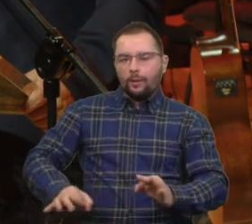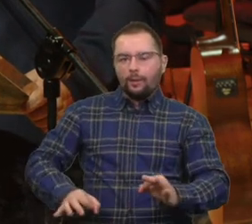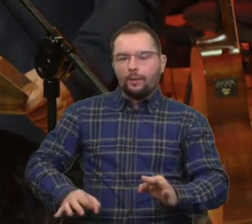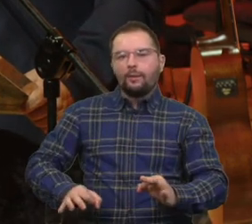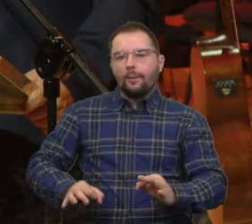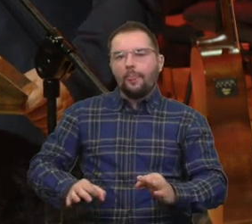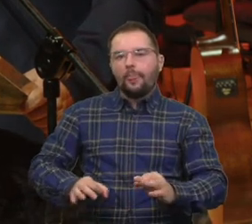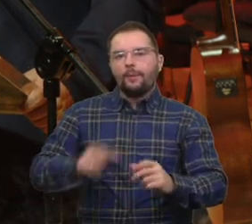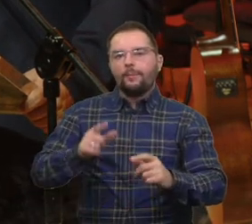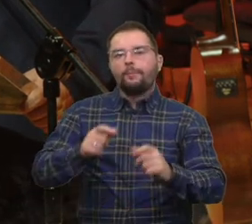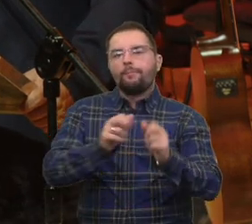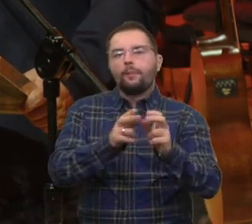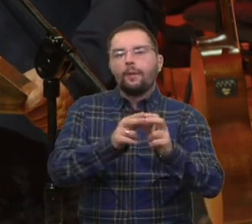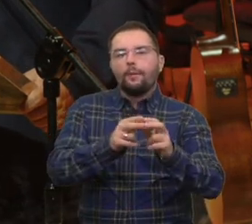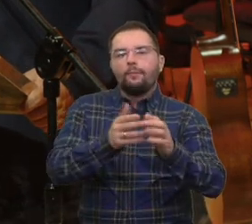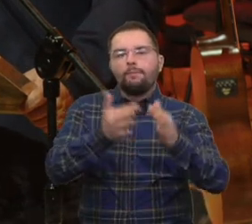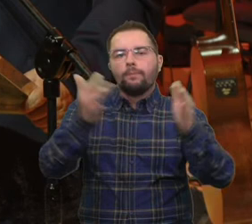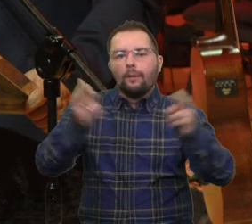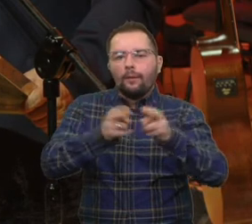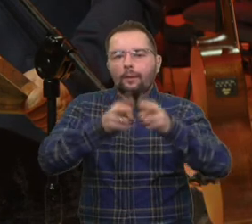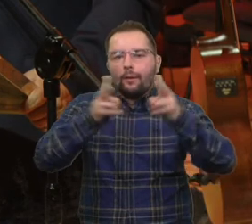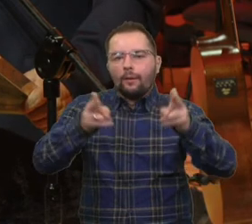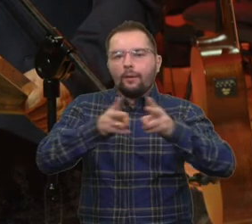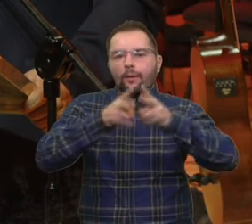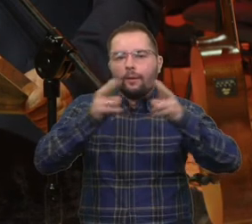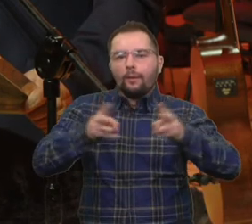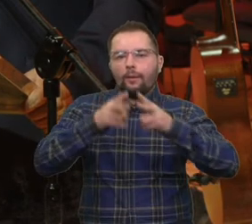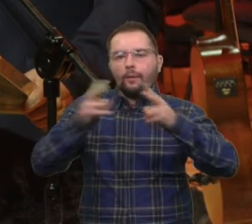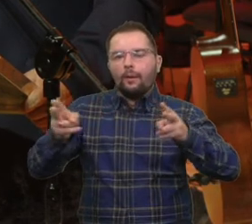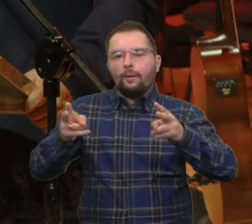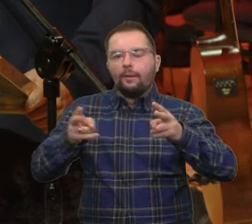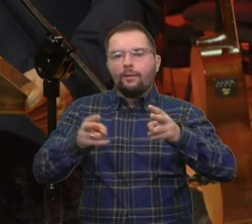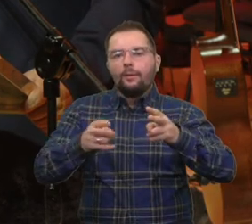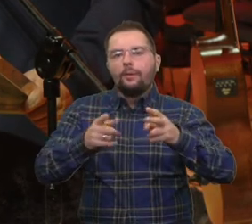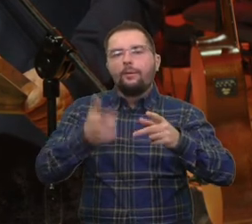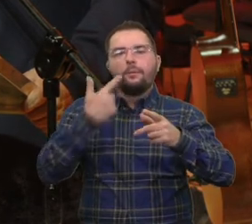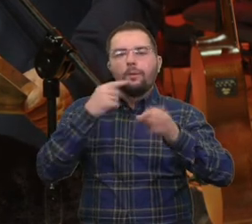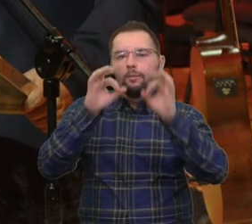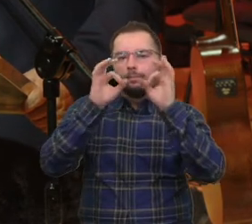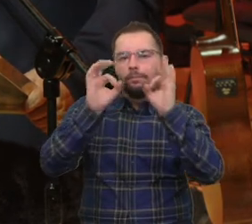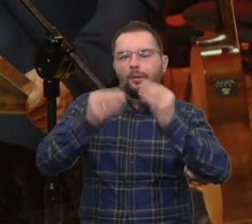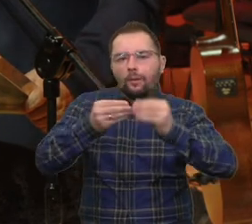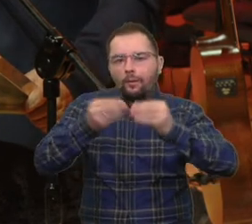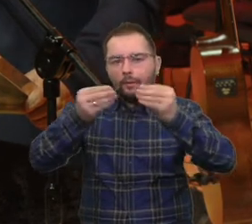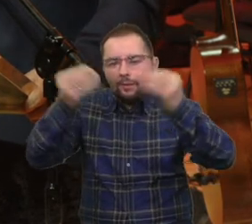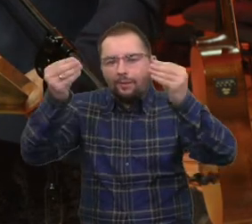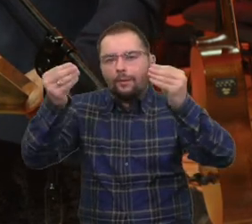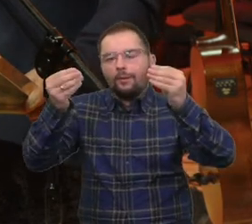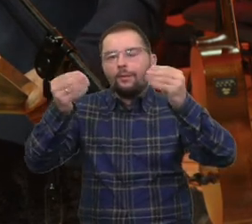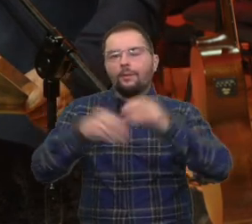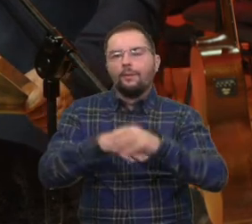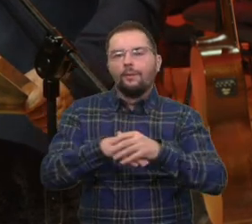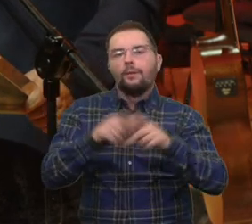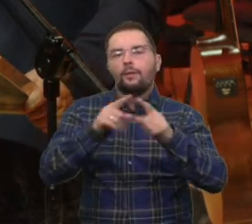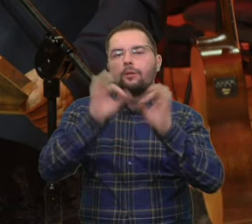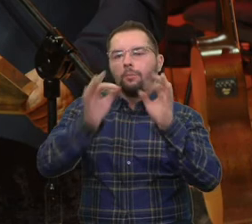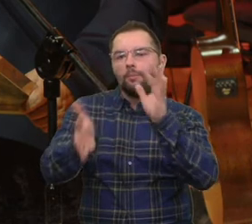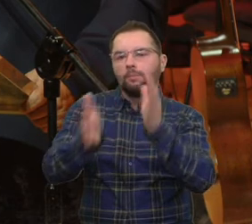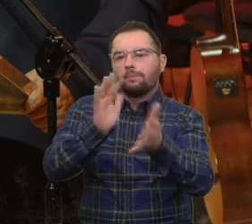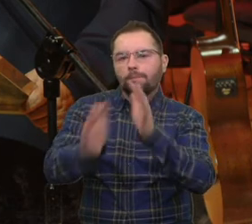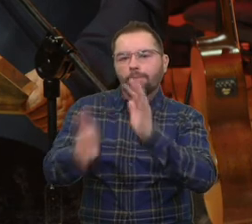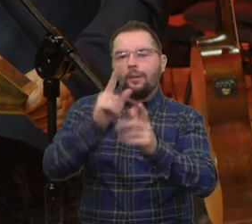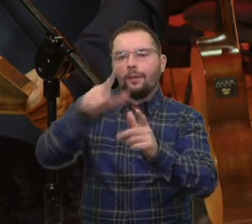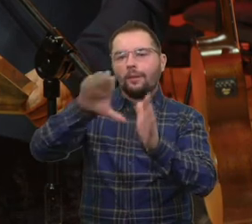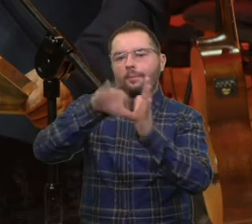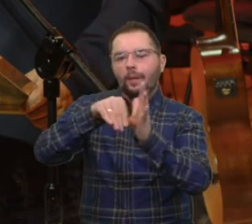że wielokadencyjni prezydenci to szansa na naprawdę solidny rozwój tych jednostek, którymi się opiekują. Dlatego